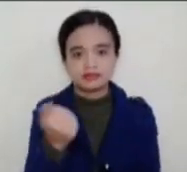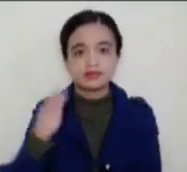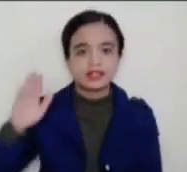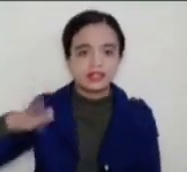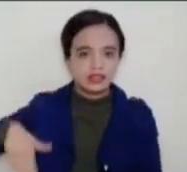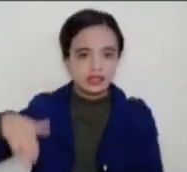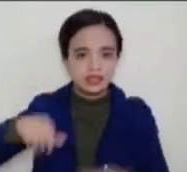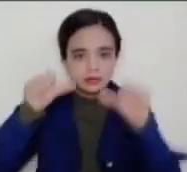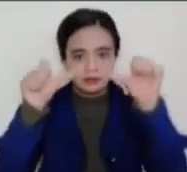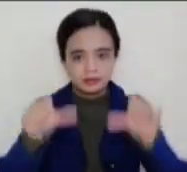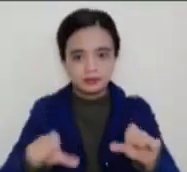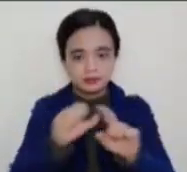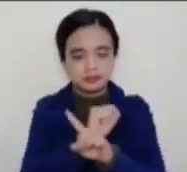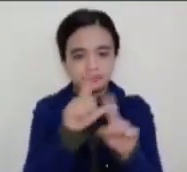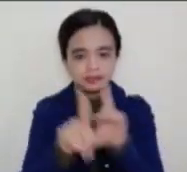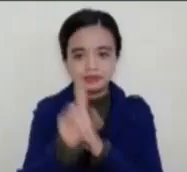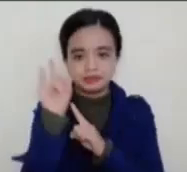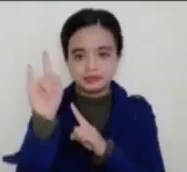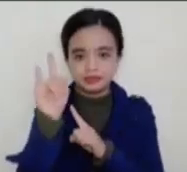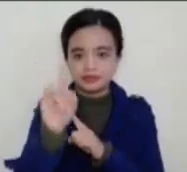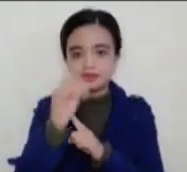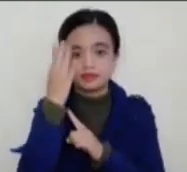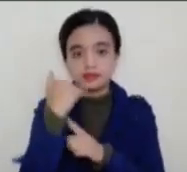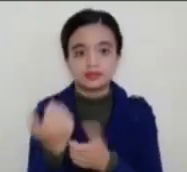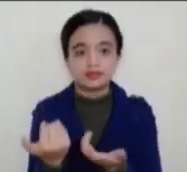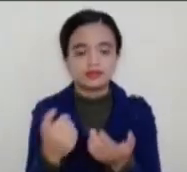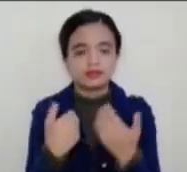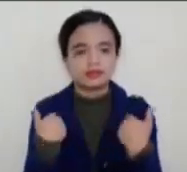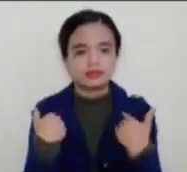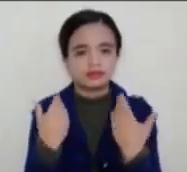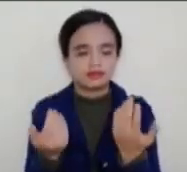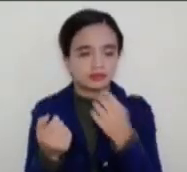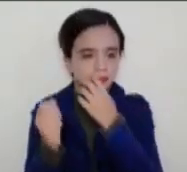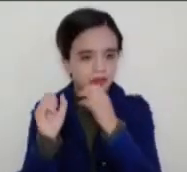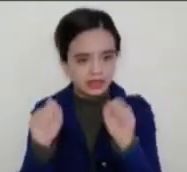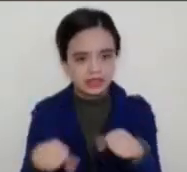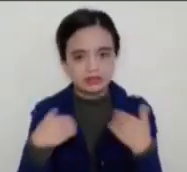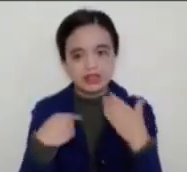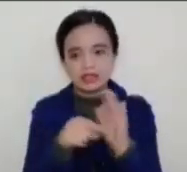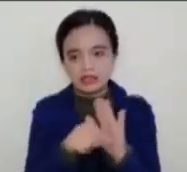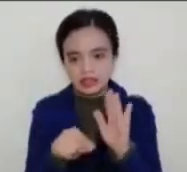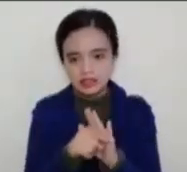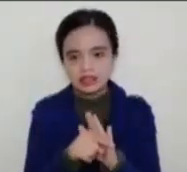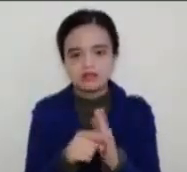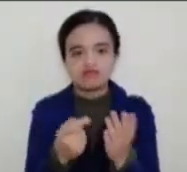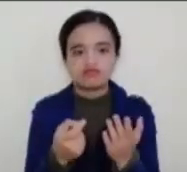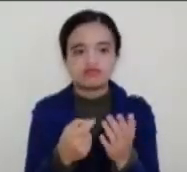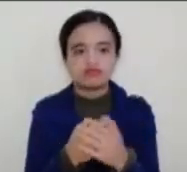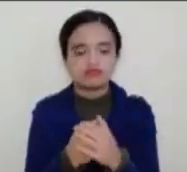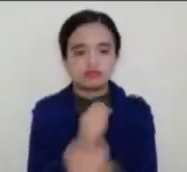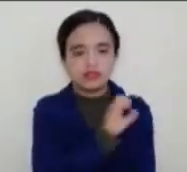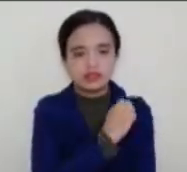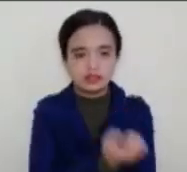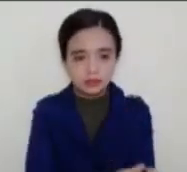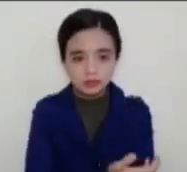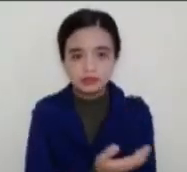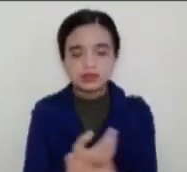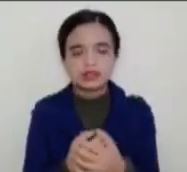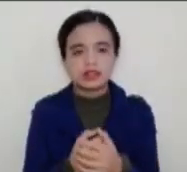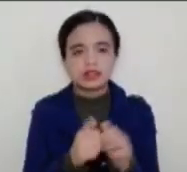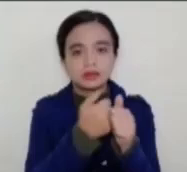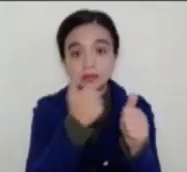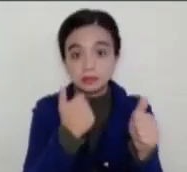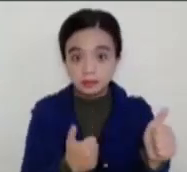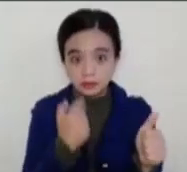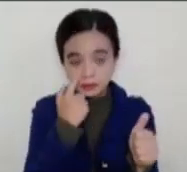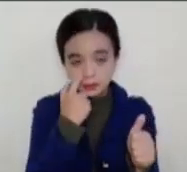social media. Nakaka-attract kasi ng bad energy that can ruin your relationship. Usapan ka rin naman tayo iwasan ang